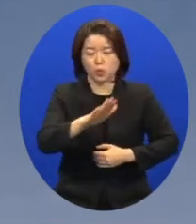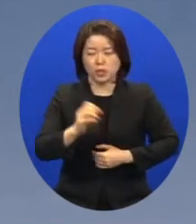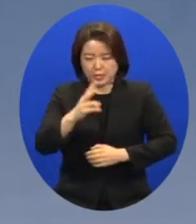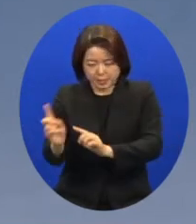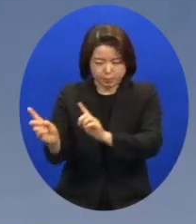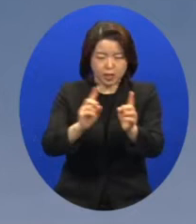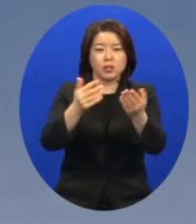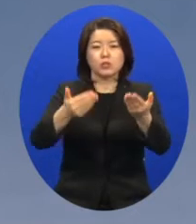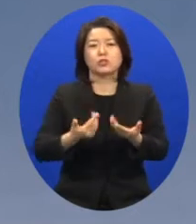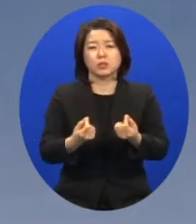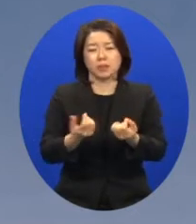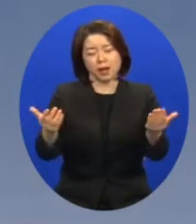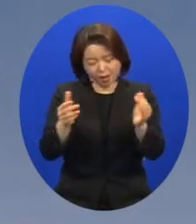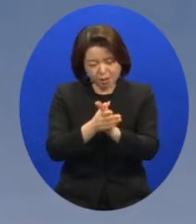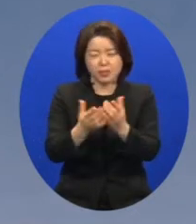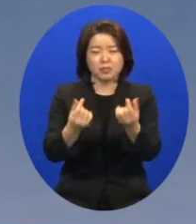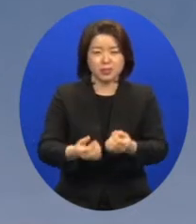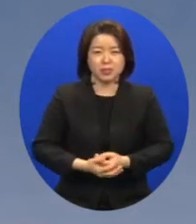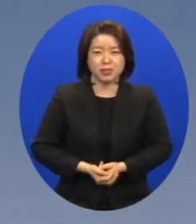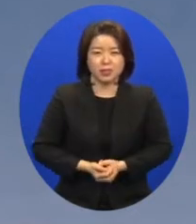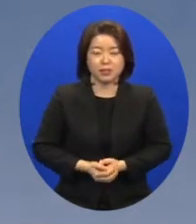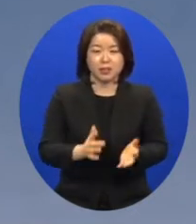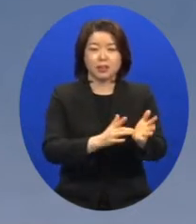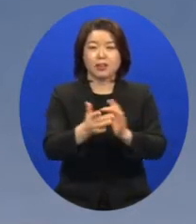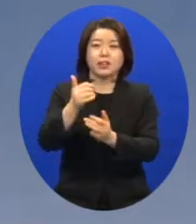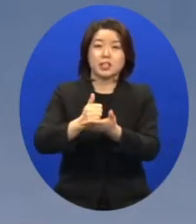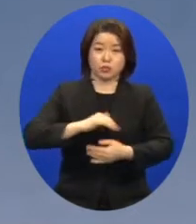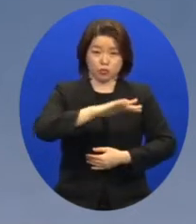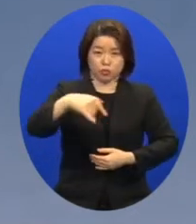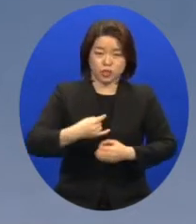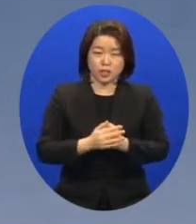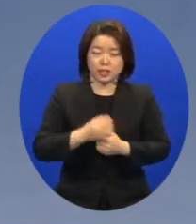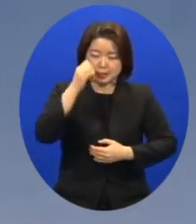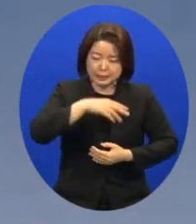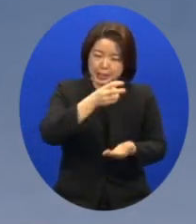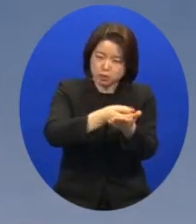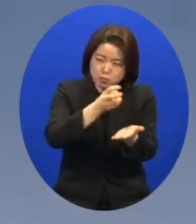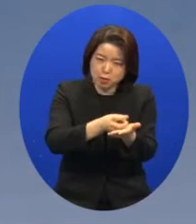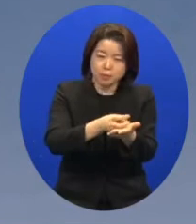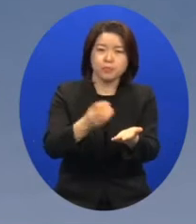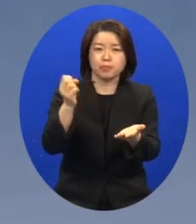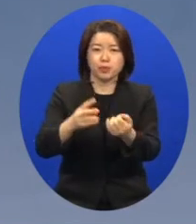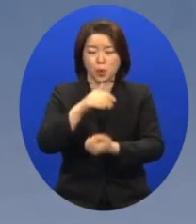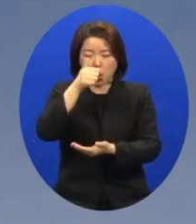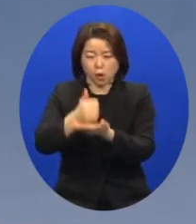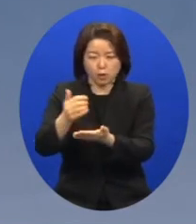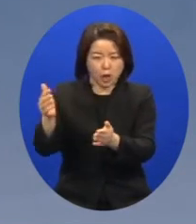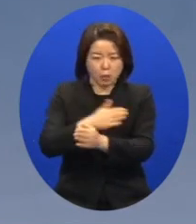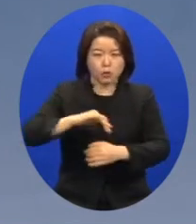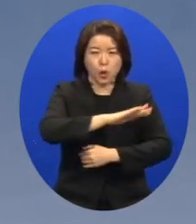것입니다 아멘 입니다 예수님은 우리에게 그저 율법과 죄에서 우리를